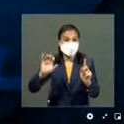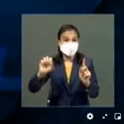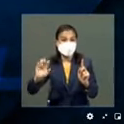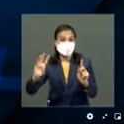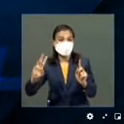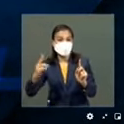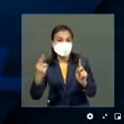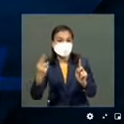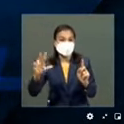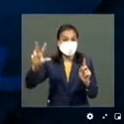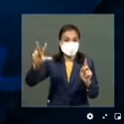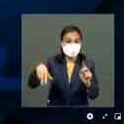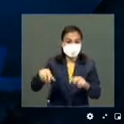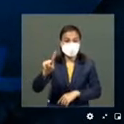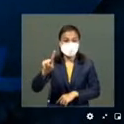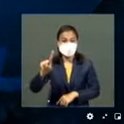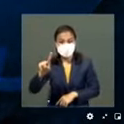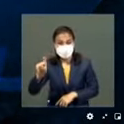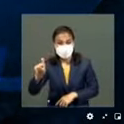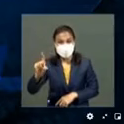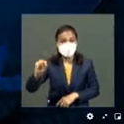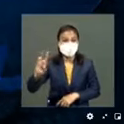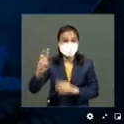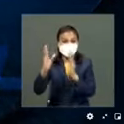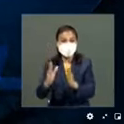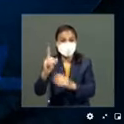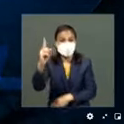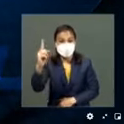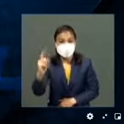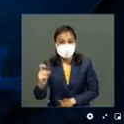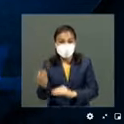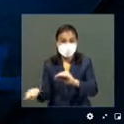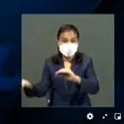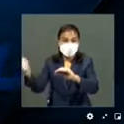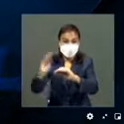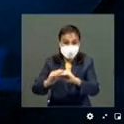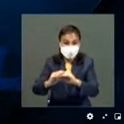158,963,126 รายในจำนวนนี้นะคะมีผู้เสียชีวิตเพิ่มขึ้น